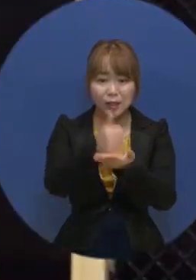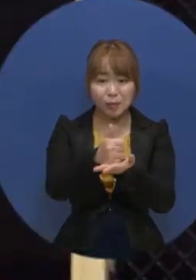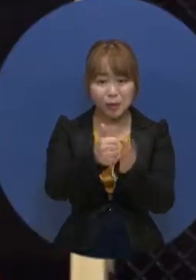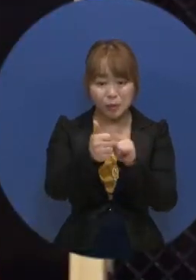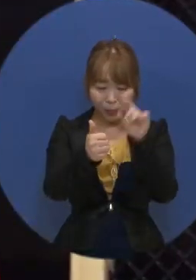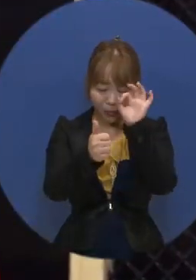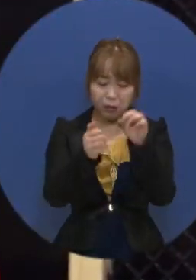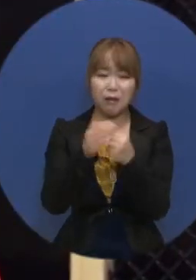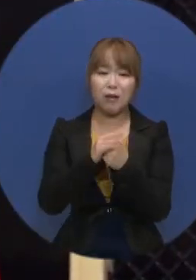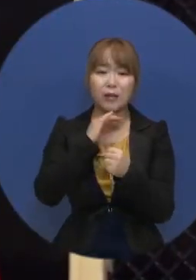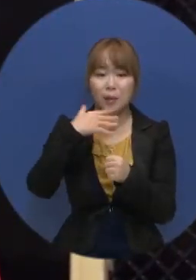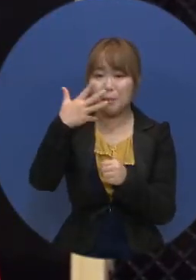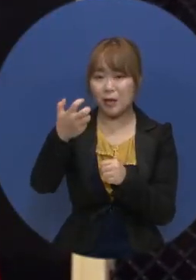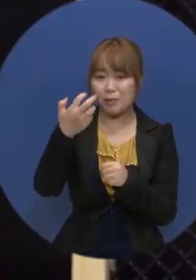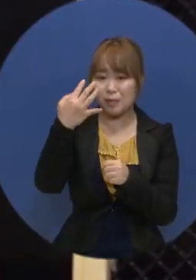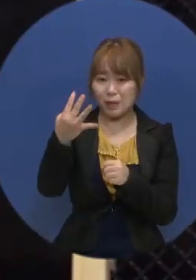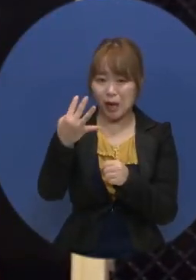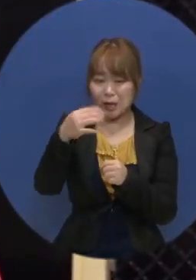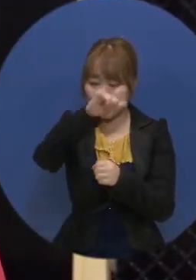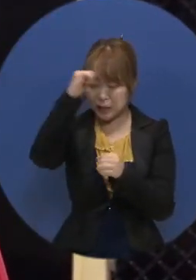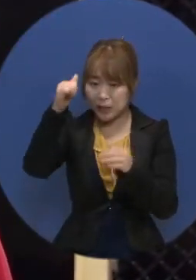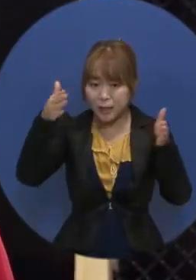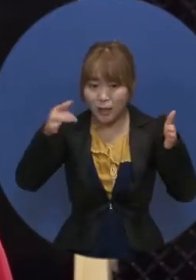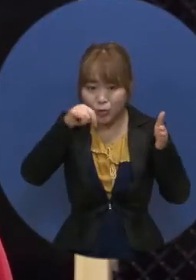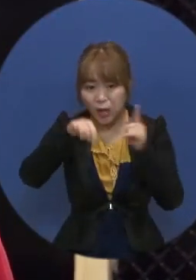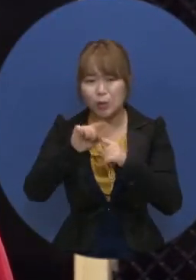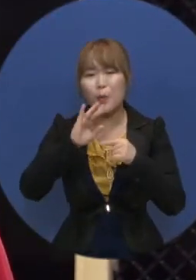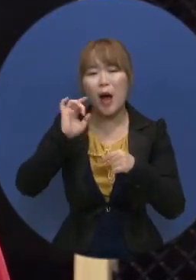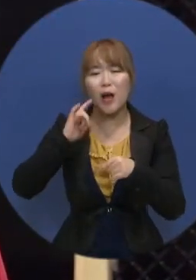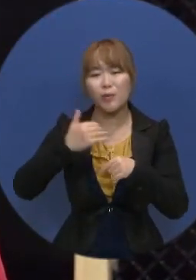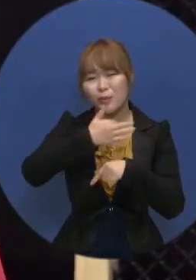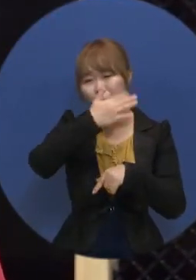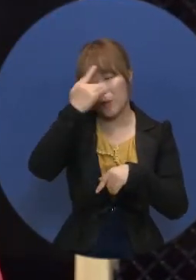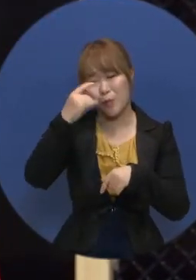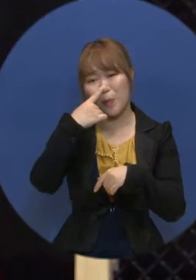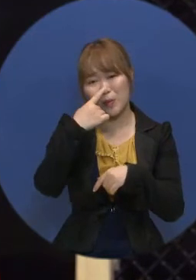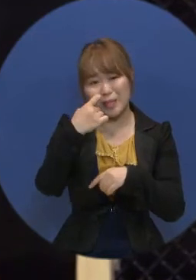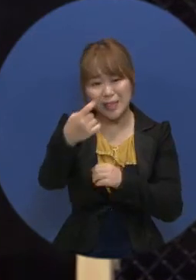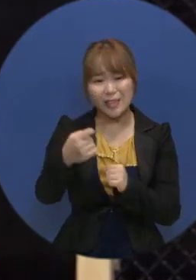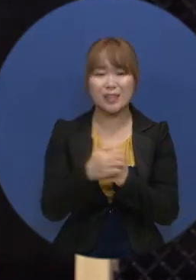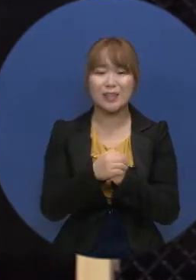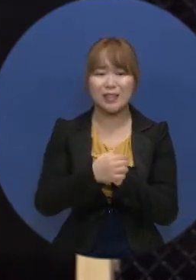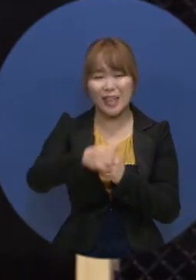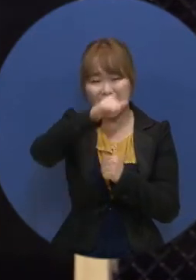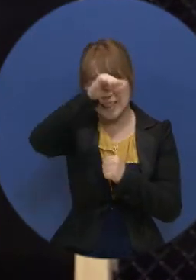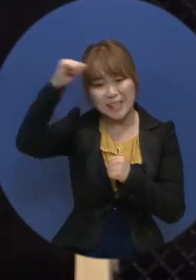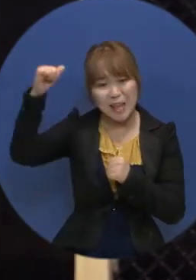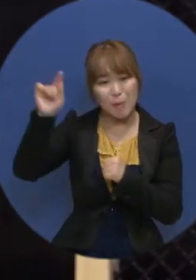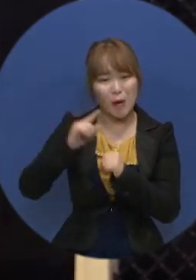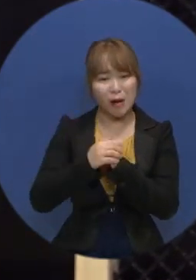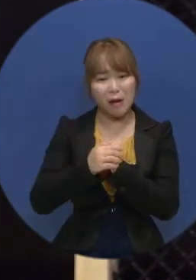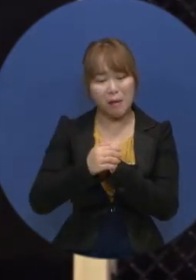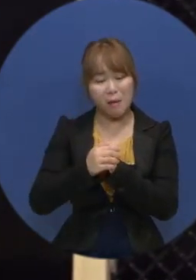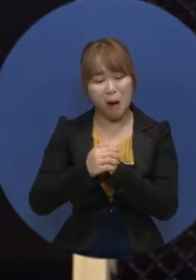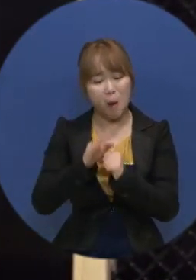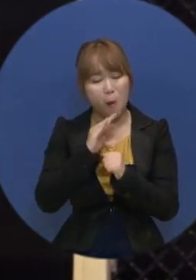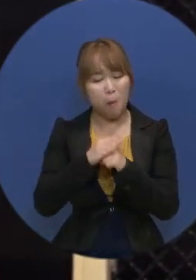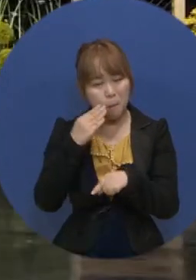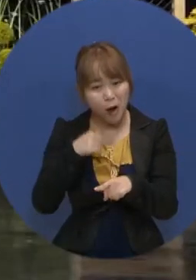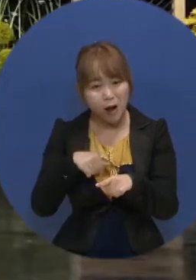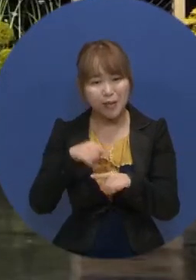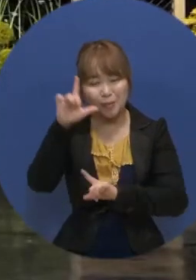보니까요, 84세의 인생에서 너무나 아름다우고 멋진 그 인생의 그 노련미를